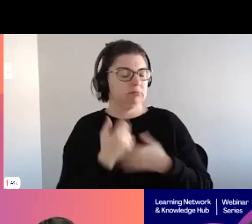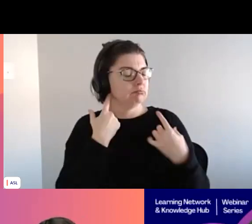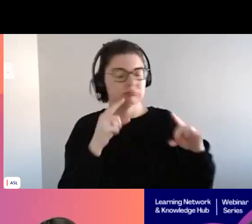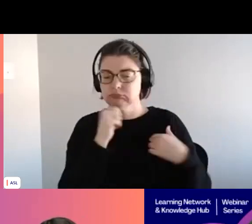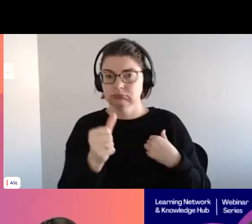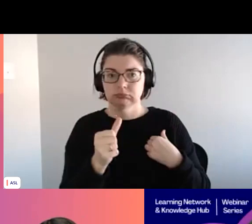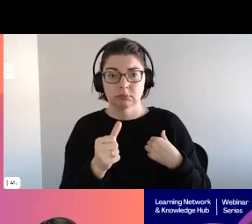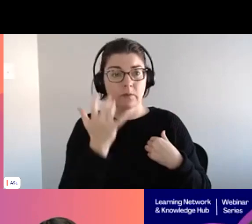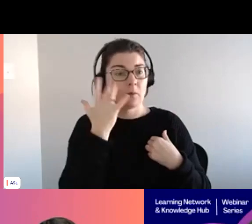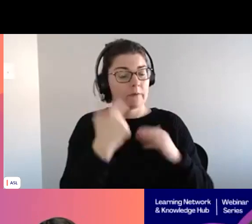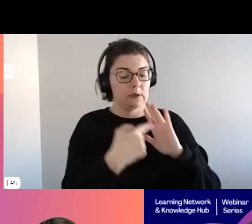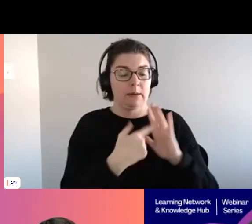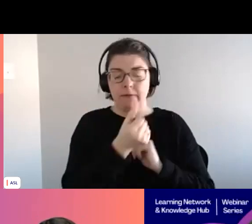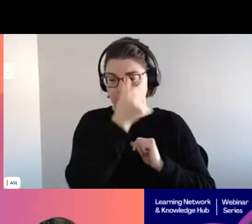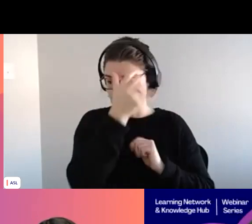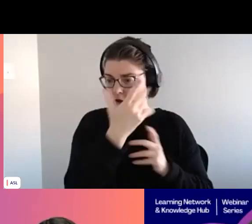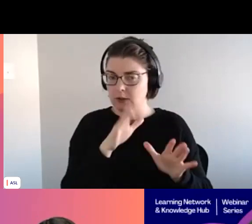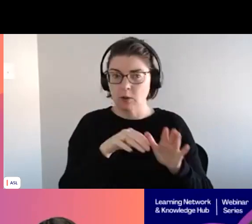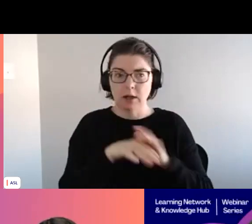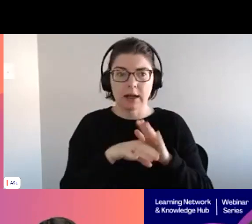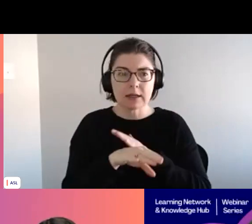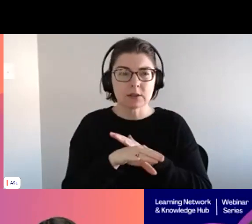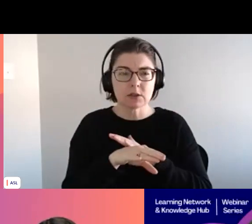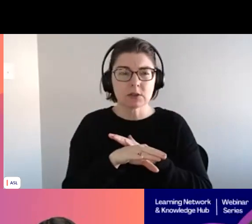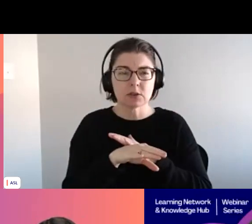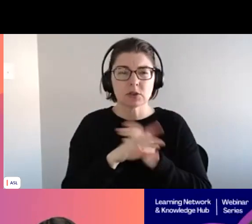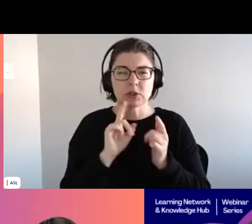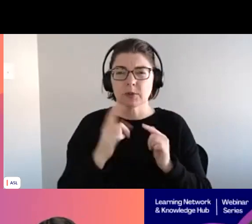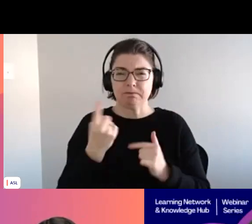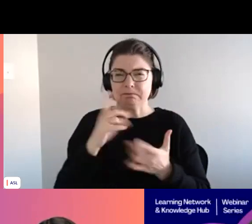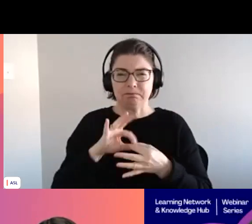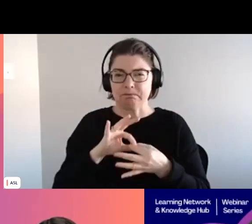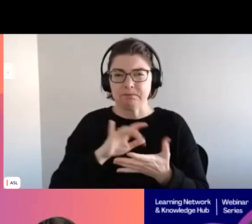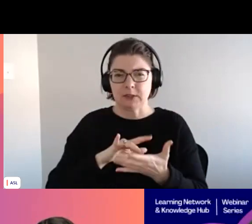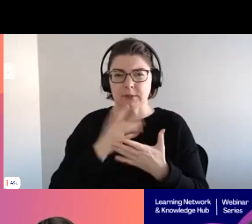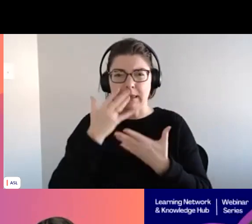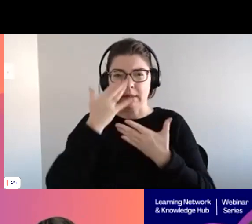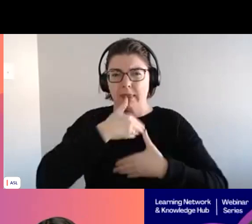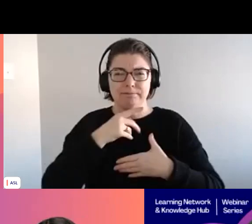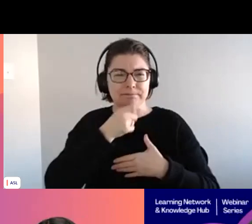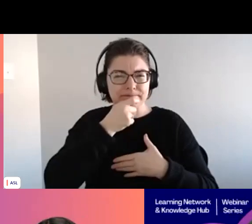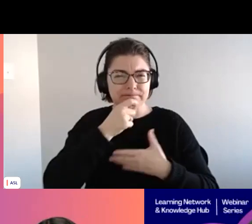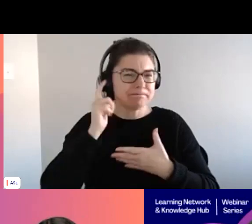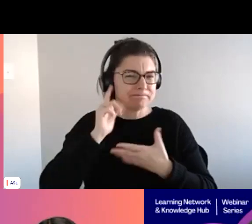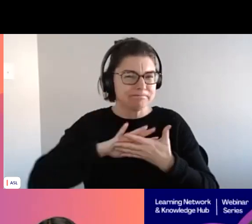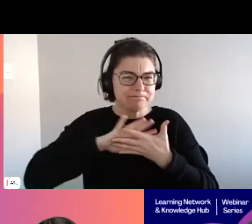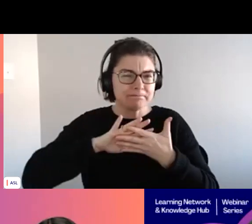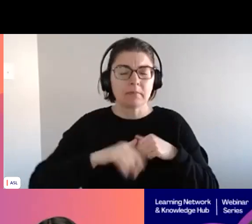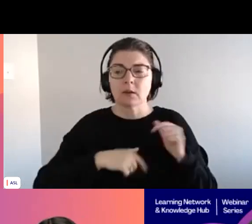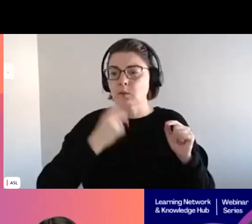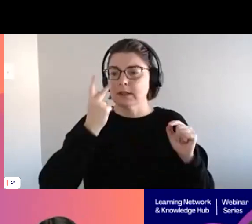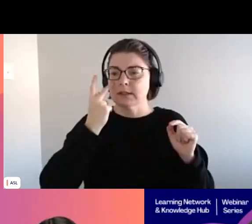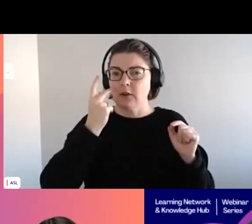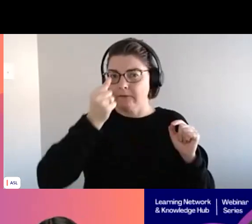je n'ai pas réussi par exemple il ne voulait pas que j'ai accès des textos pendant